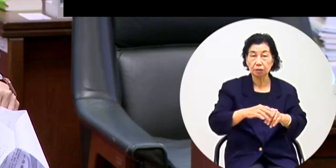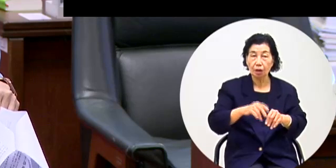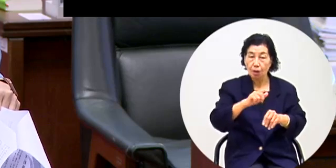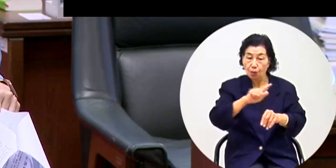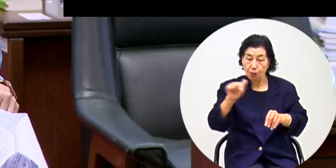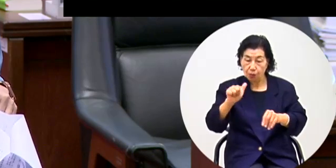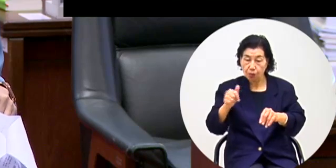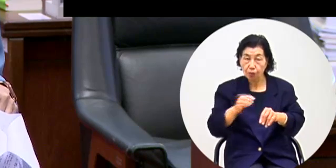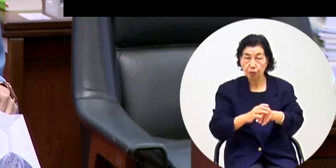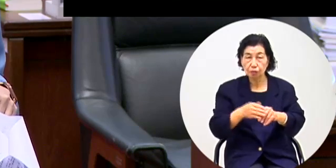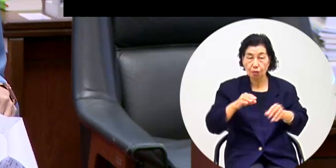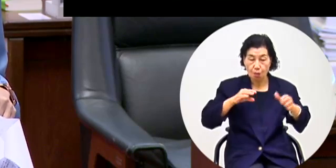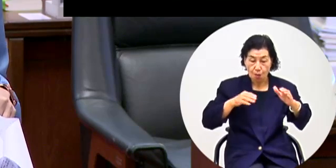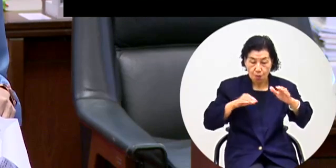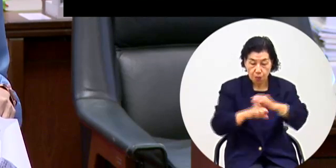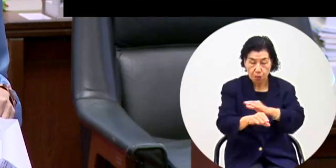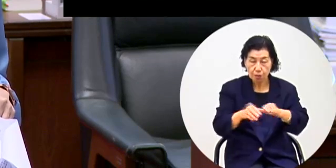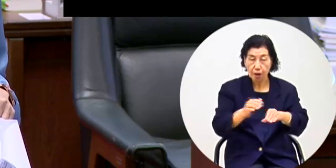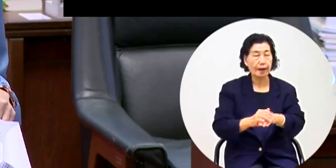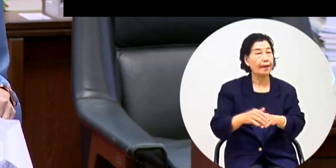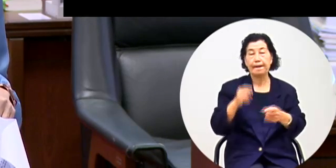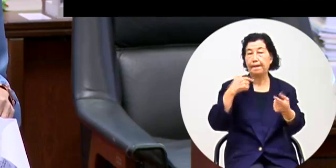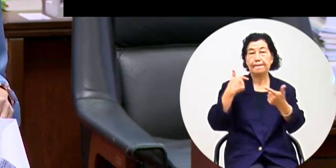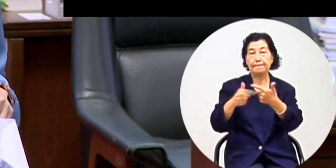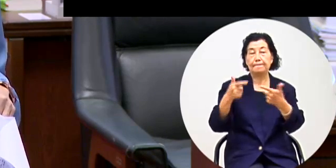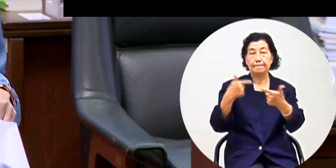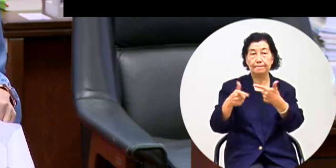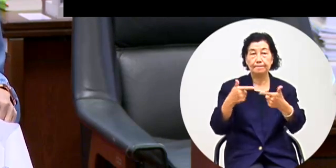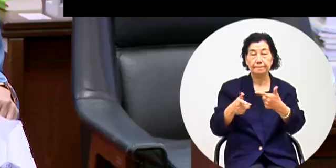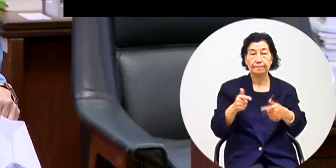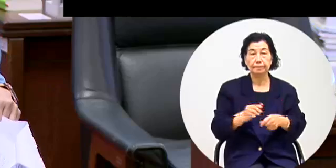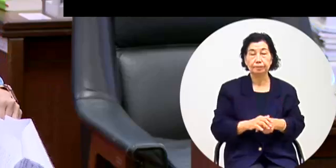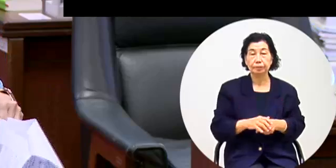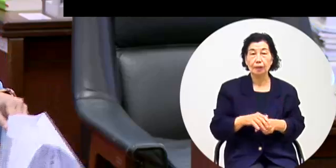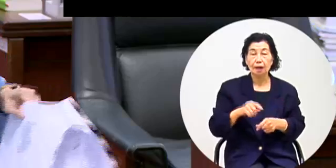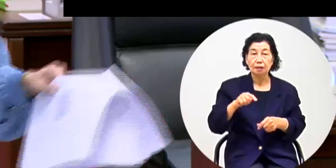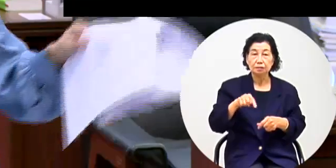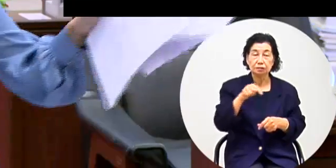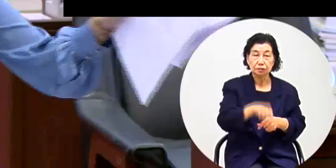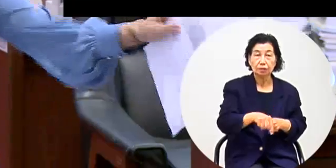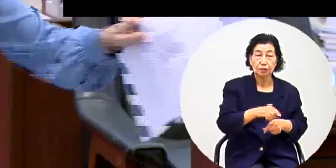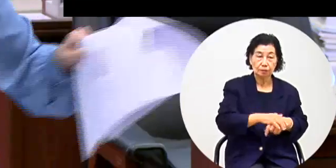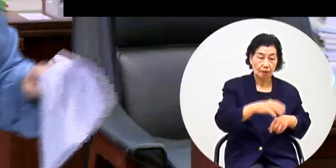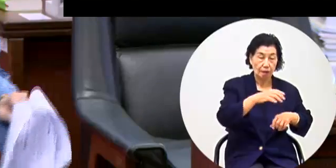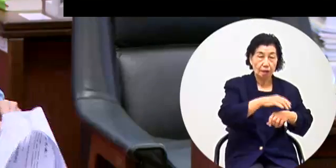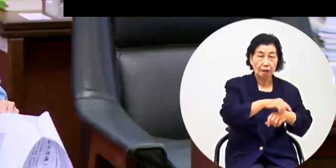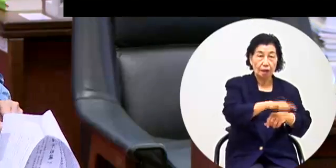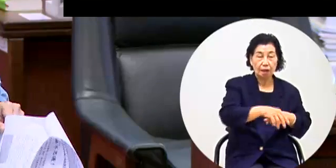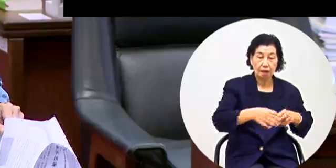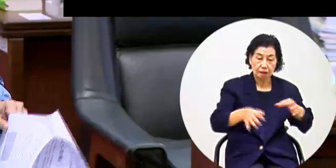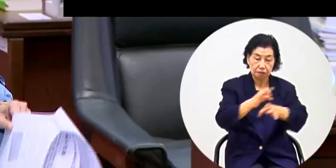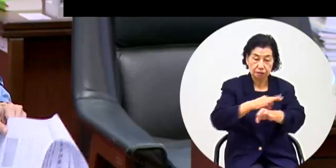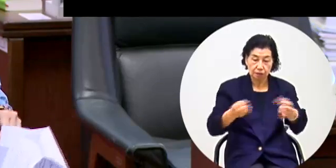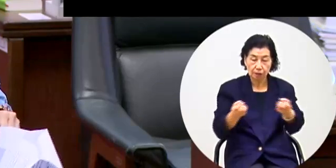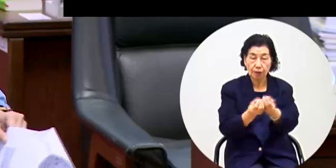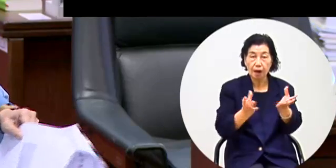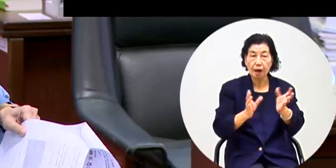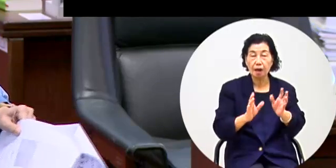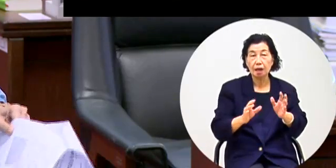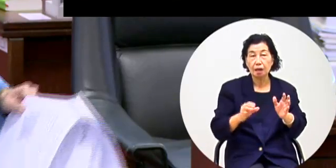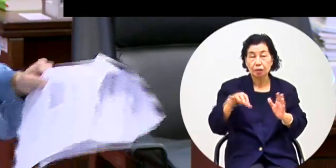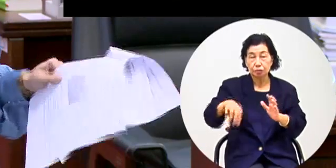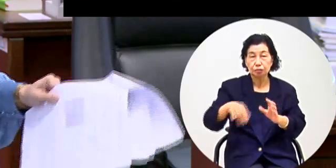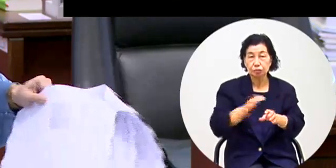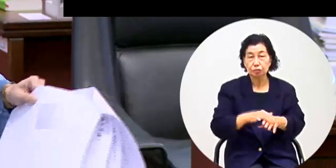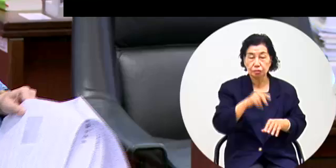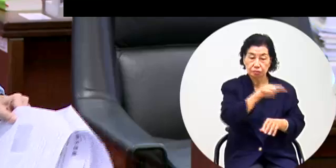跟我们的都发局是走两条不同的路线，一个说 OK， 一个说不行。所以呢，这个案子到现